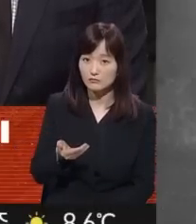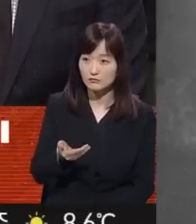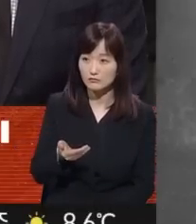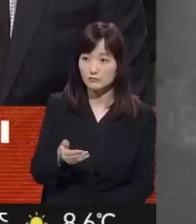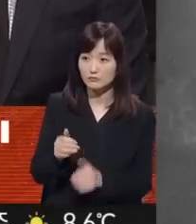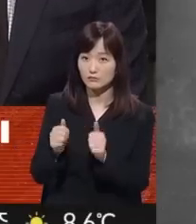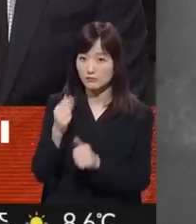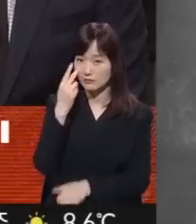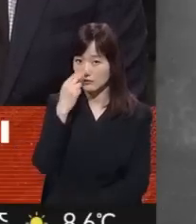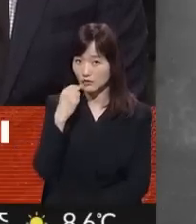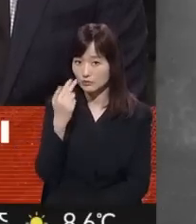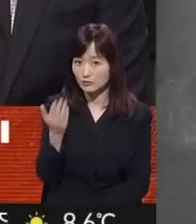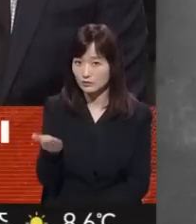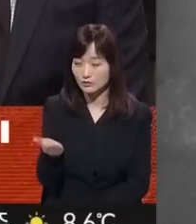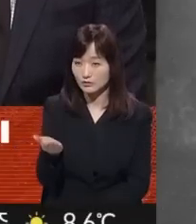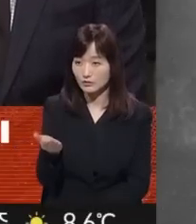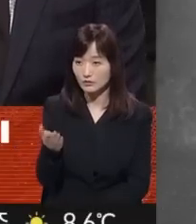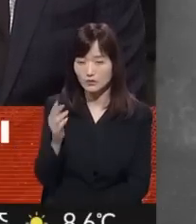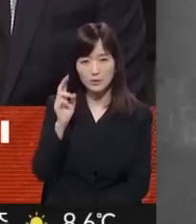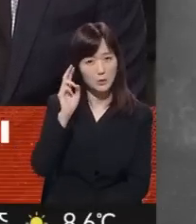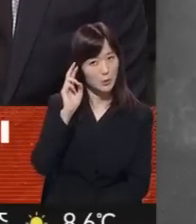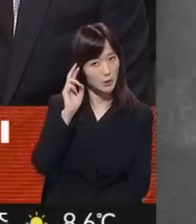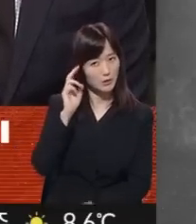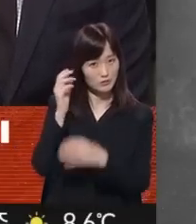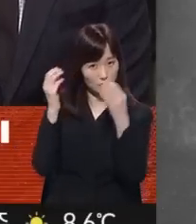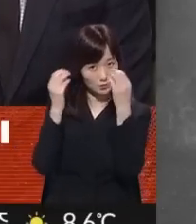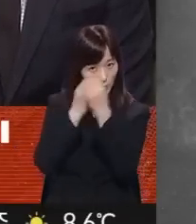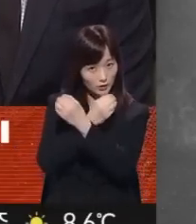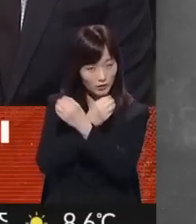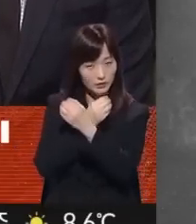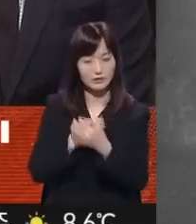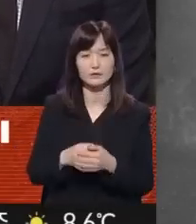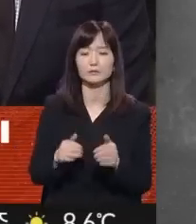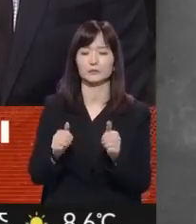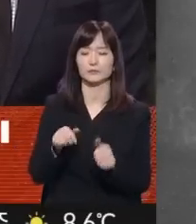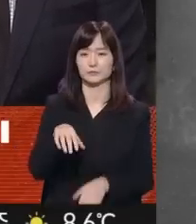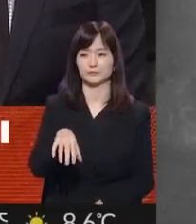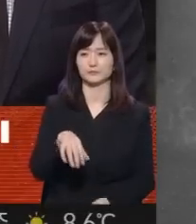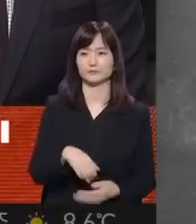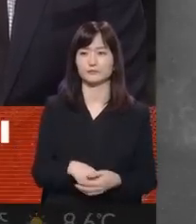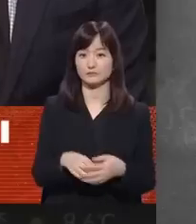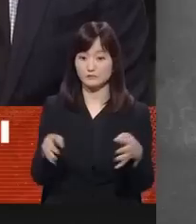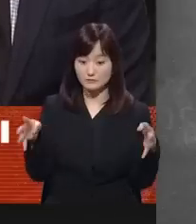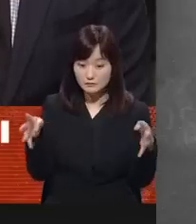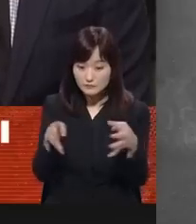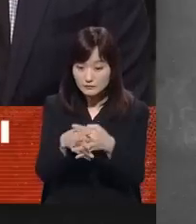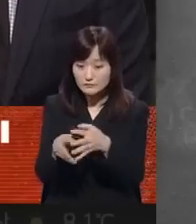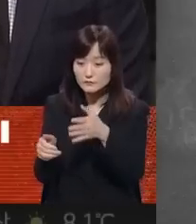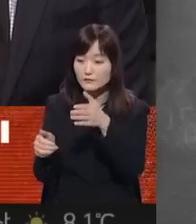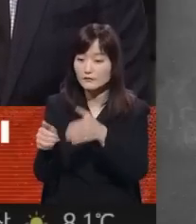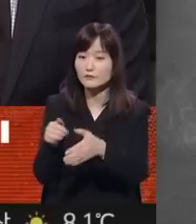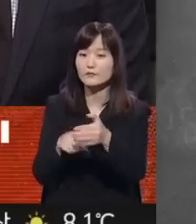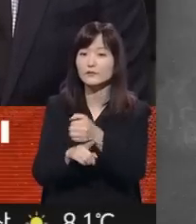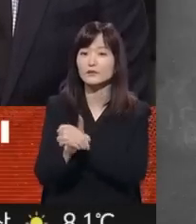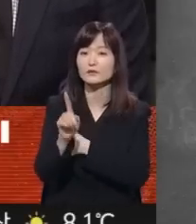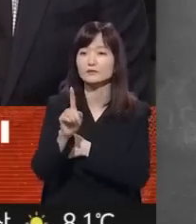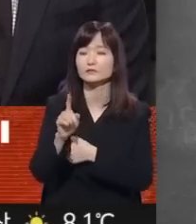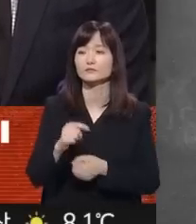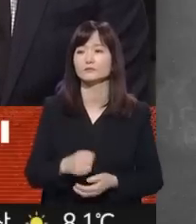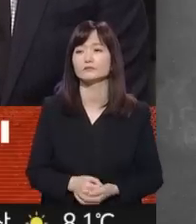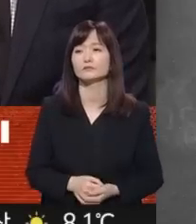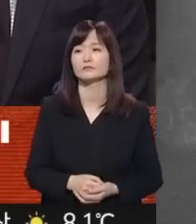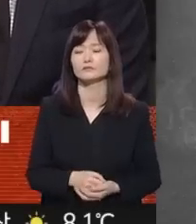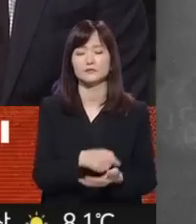이거 법원에서 봐주려고 그러는 거 아니야 이렇게 혹시 오해하실 수도 있는데 법원에서 이렇게 합의를 권유하는 이유가 있습니다 제일